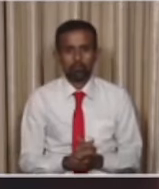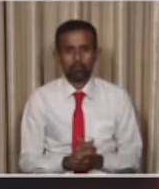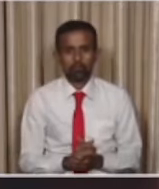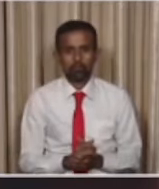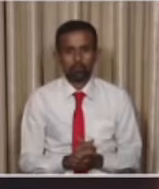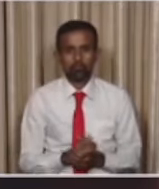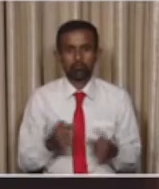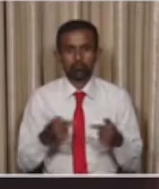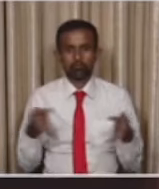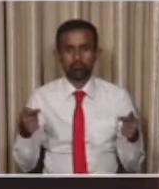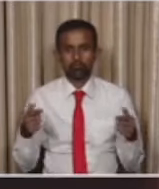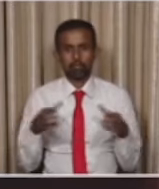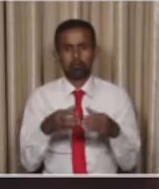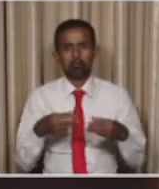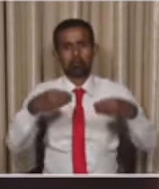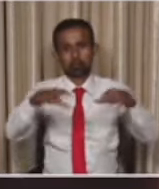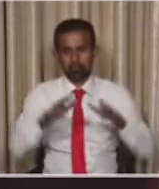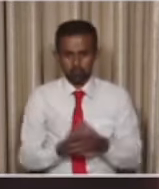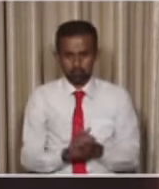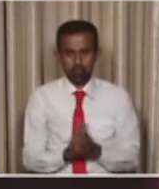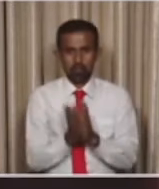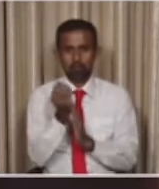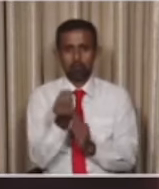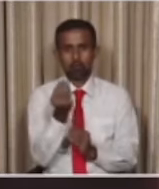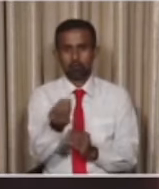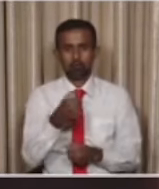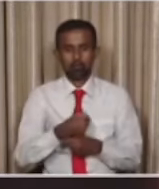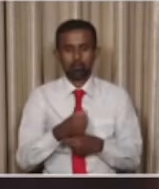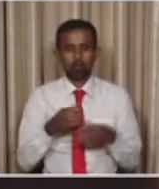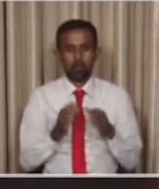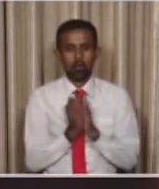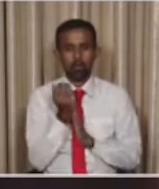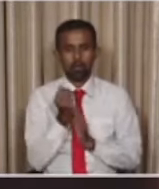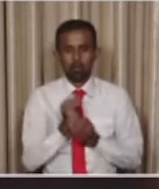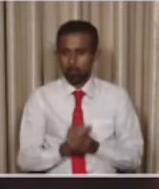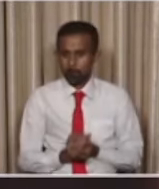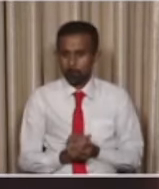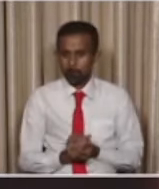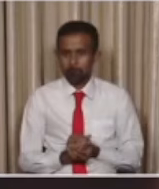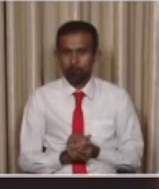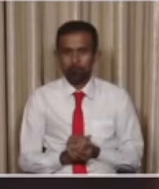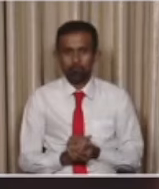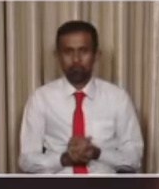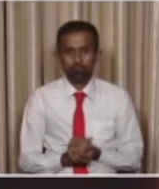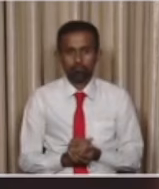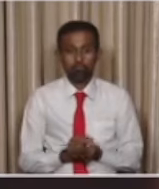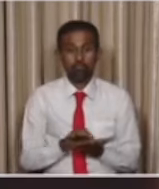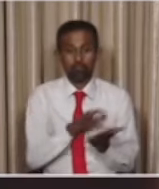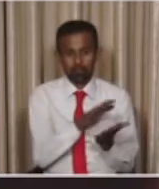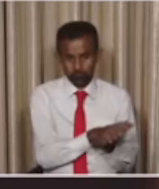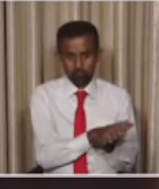ඒක විපක්ෂයටත් බාර දෙනවා අයිතියක් තියෙනවා ආණ්ඩු පක්ෂයටත් අයිතියක් තියෙනවා ඒක නිසා